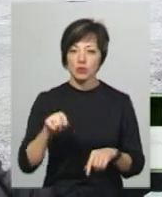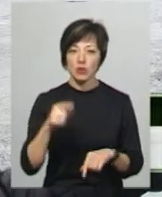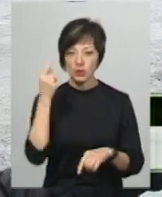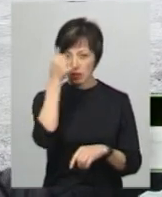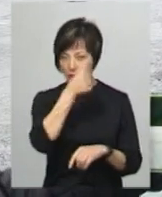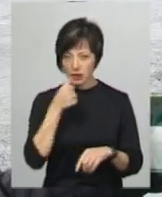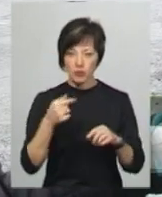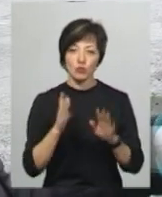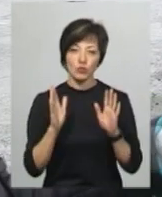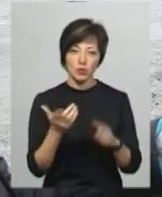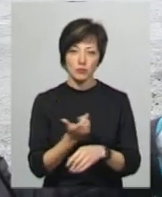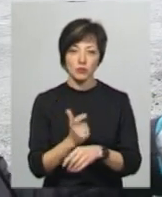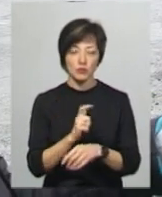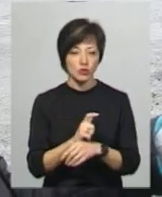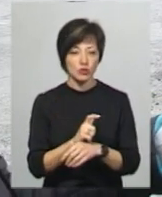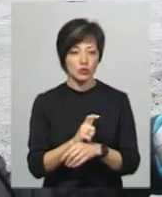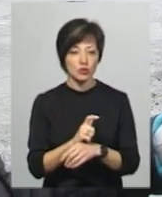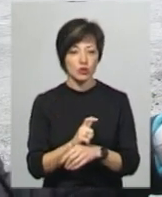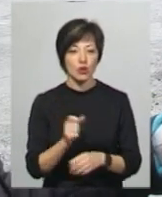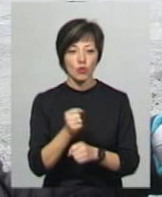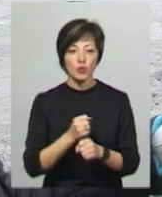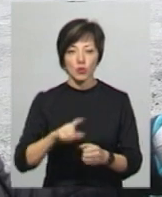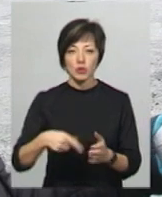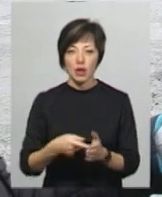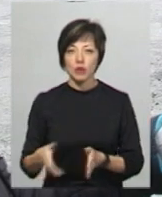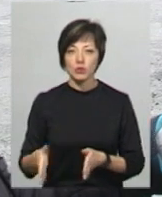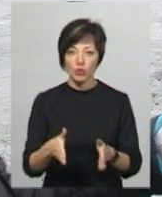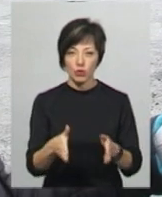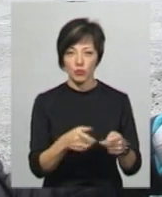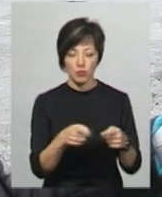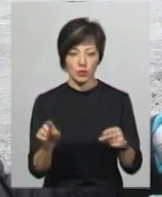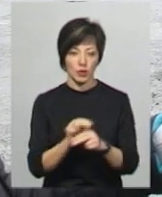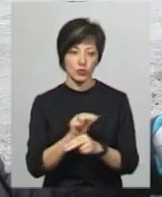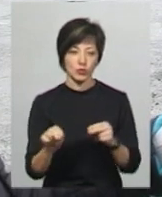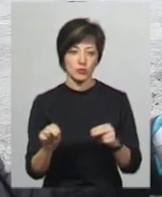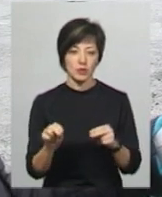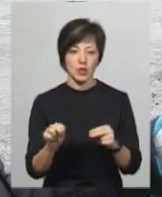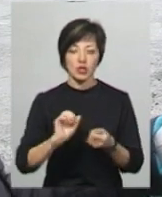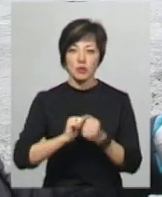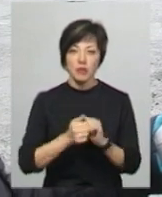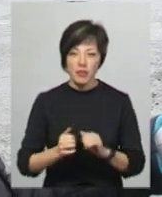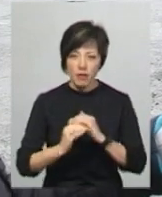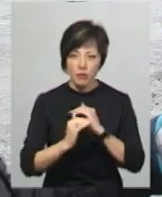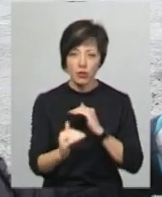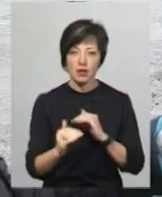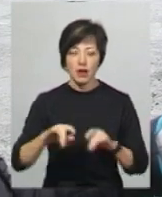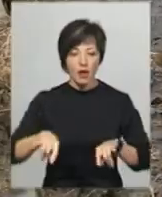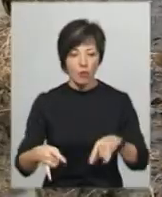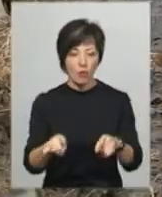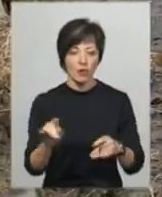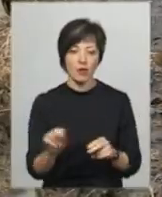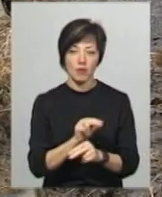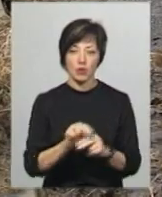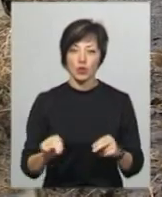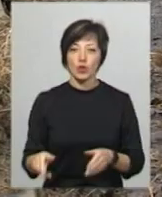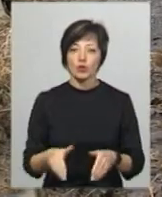році, я думаю, будемо більше робіт по комунальних дорогах проводити іменно поточним ремонтом. Десь щебеневим покриттям, десь ямковий ремонт.